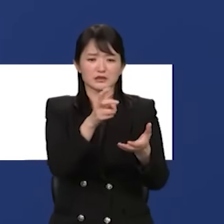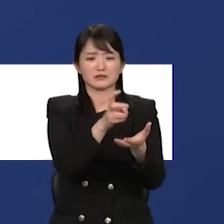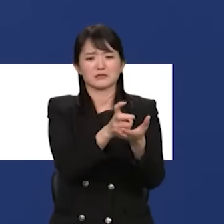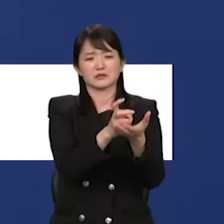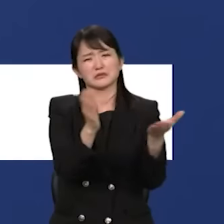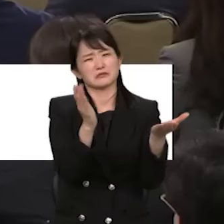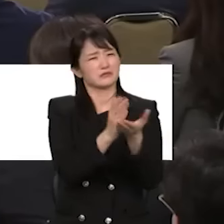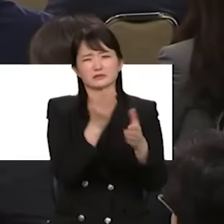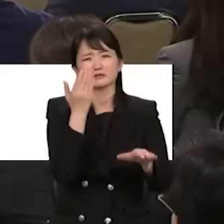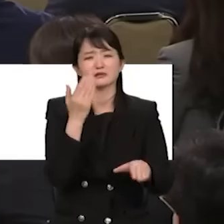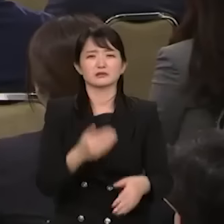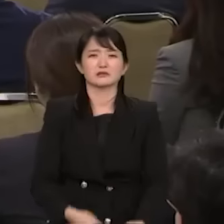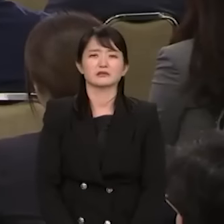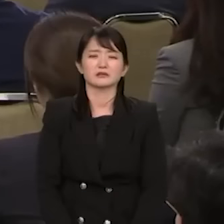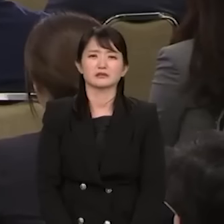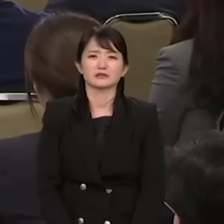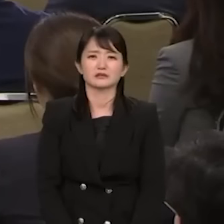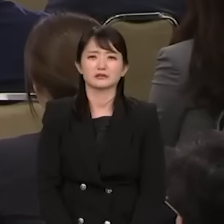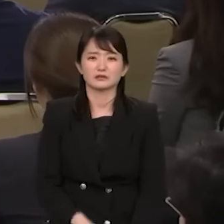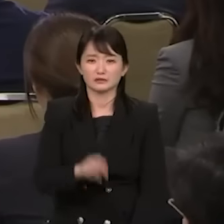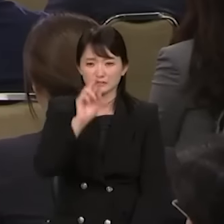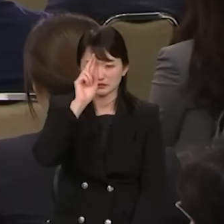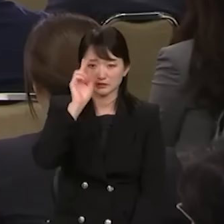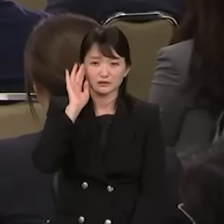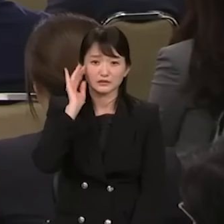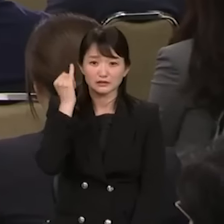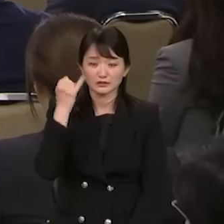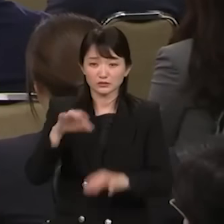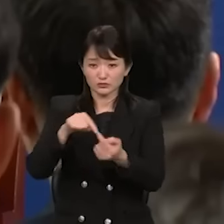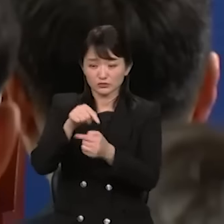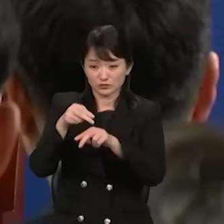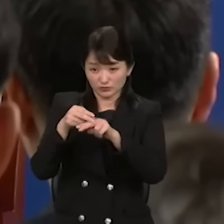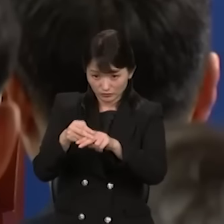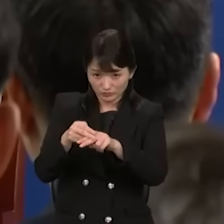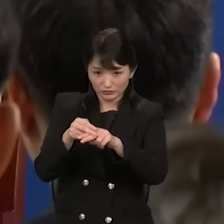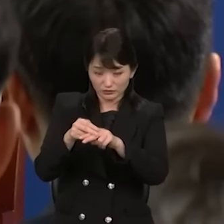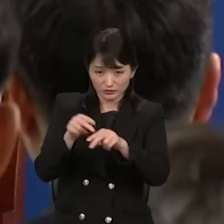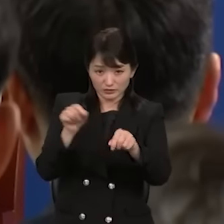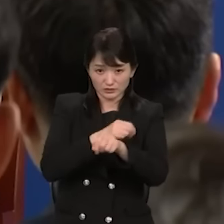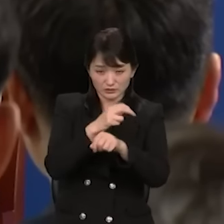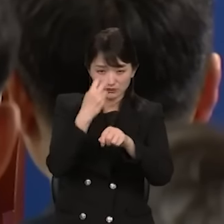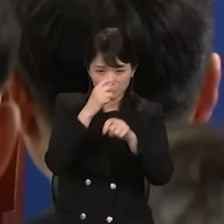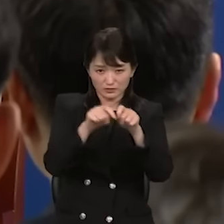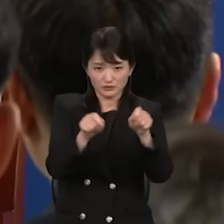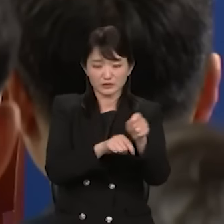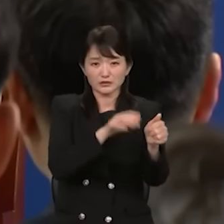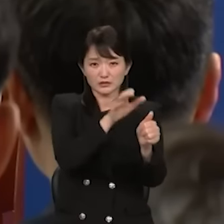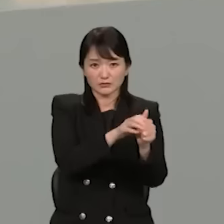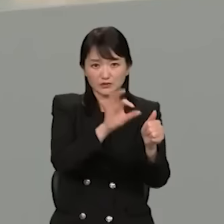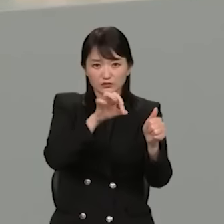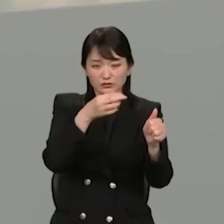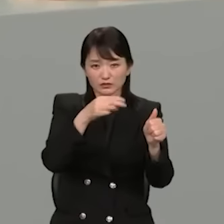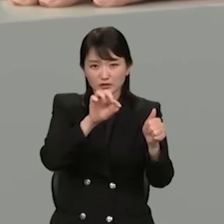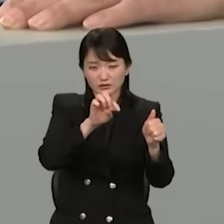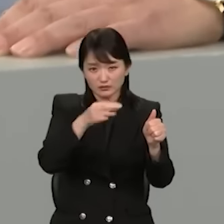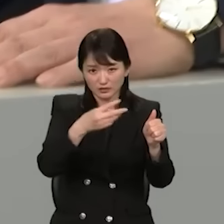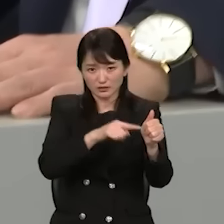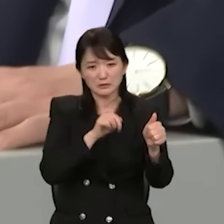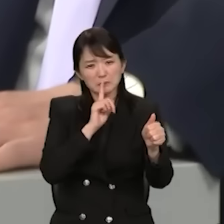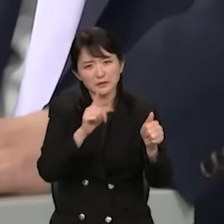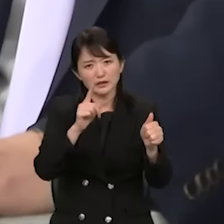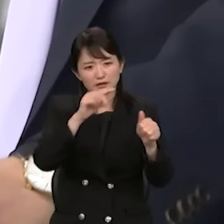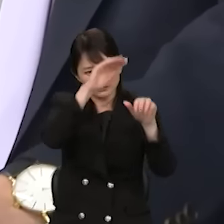반하는 발상이고요. 하지만 박근혜 정부 국정농단 특검 수사팀장을 맡았던 윤 대통령의 이력에 비춰볼 때 부적절한 발언이란